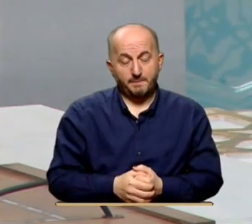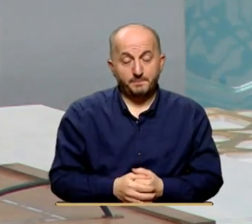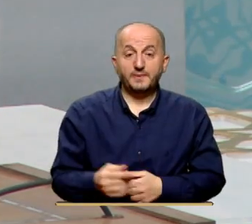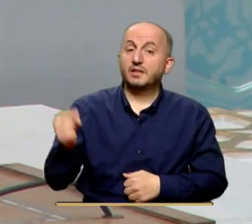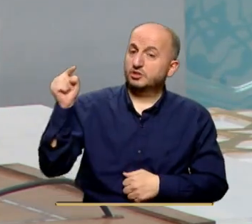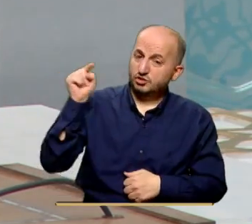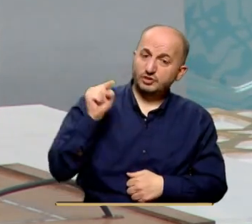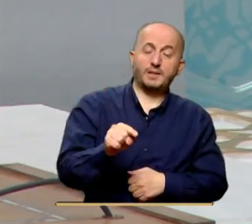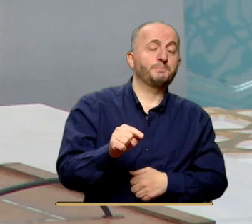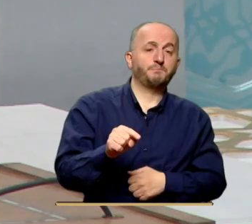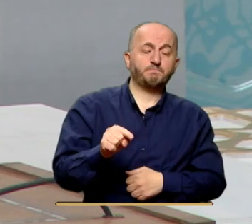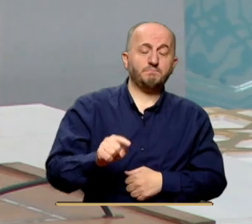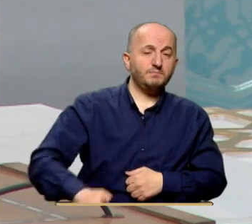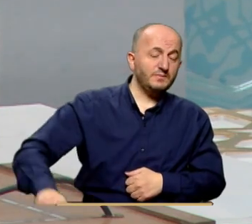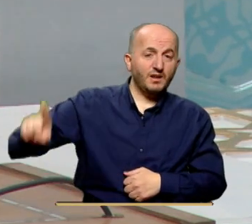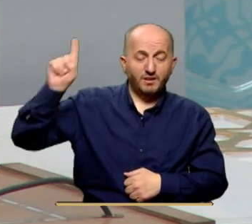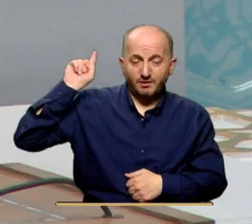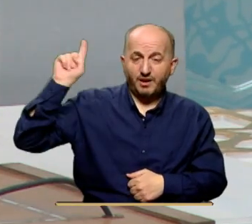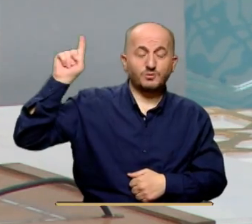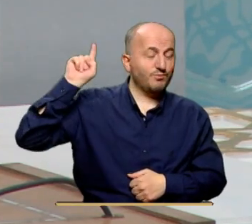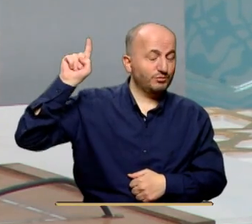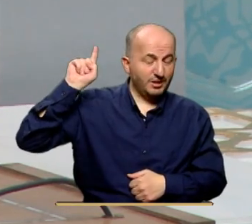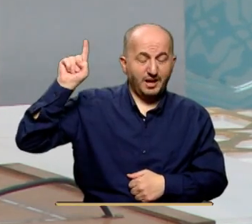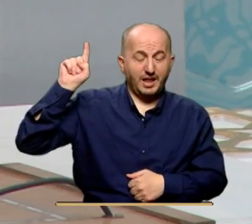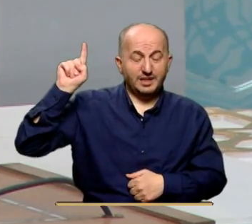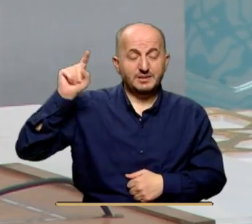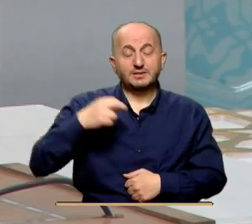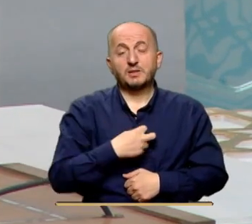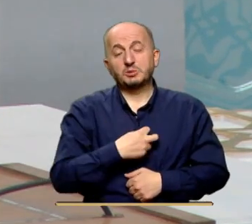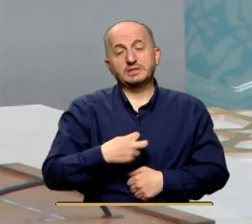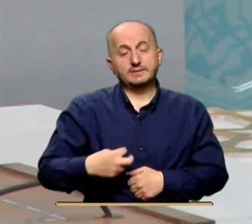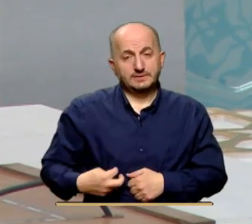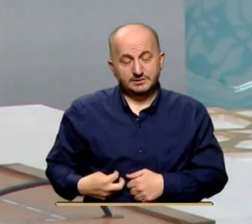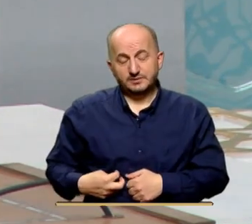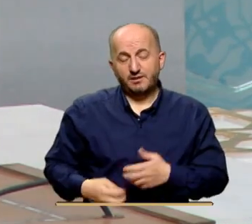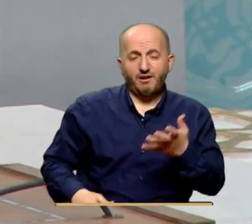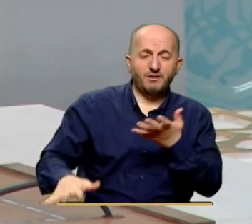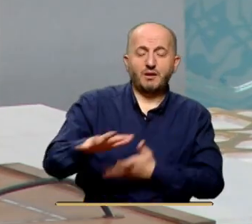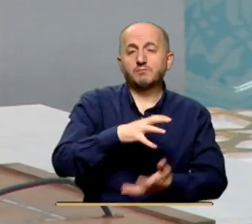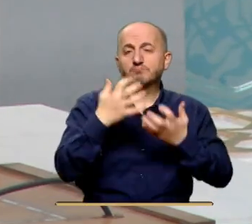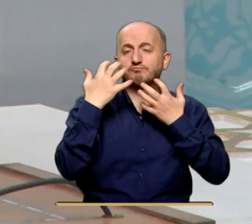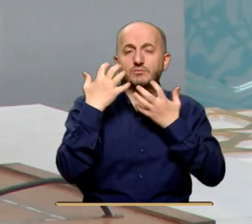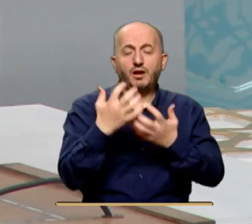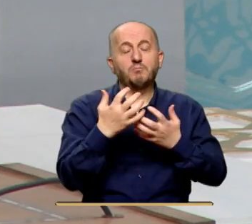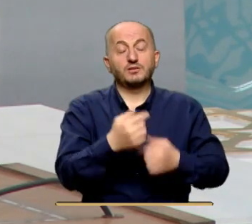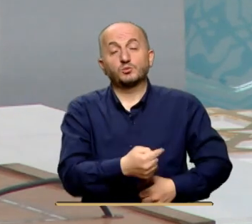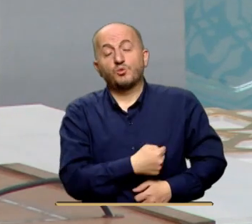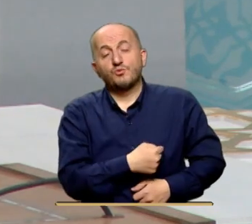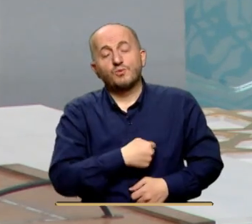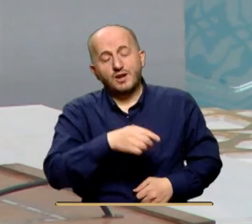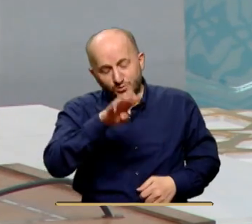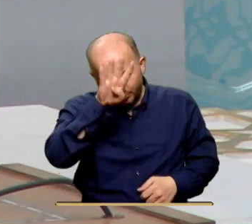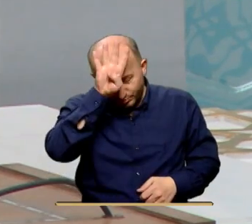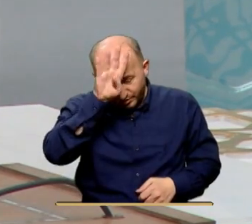İşte Allah-u Zülcelal Nebisinin alemlere rahmet, gönüller